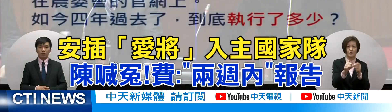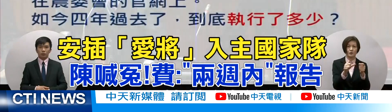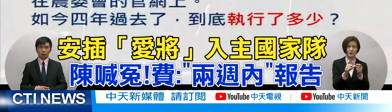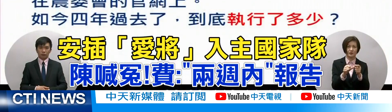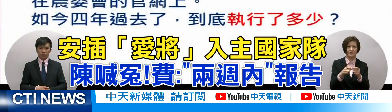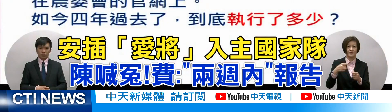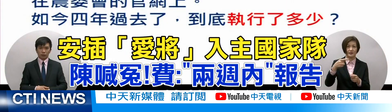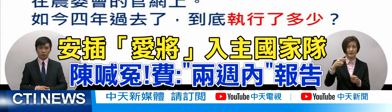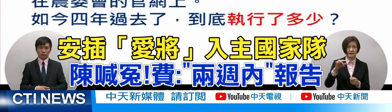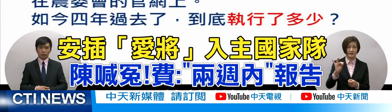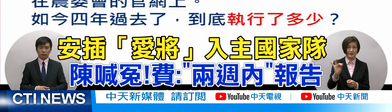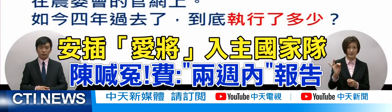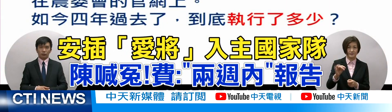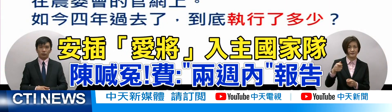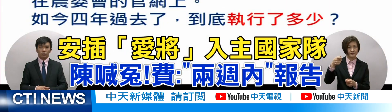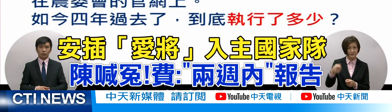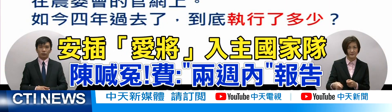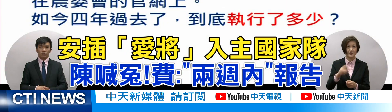MOU。